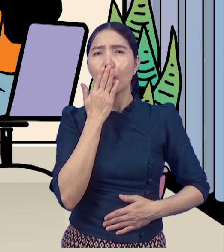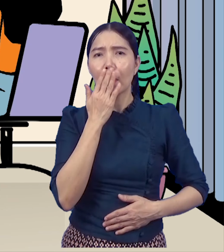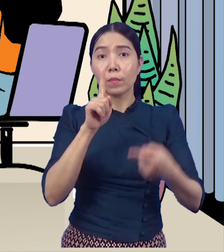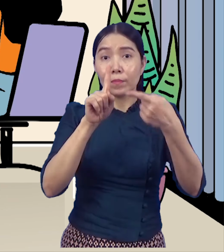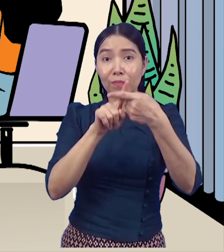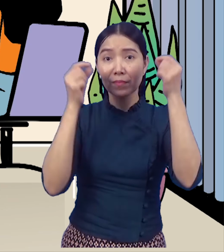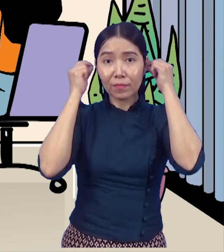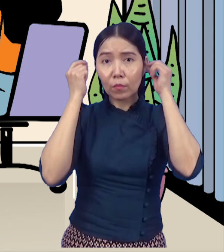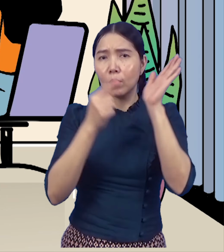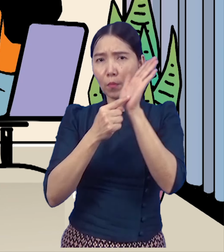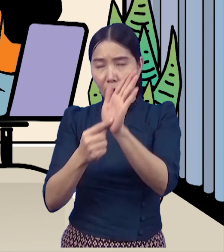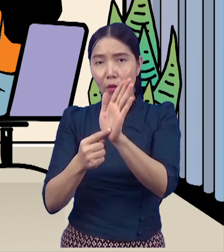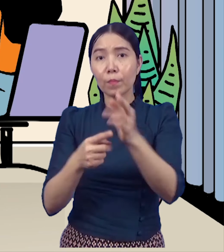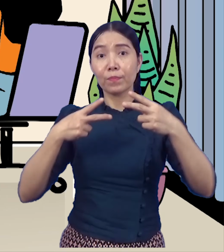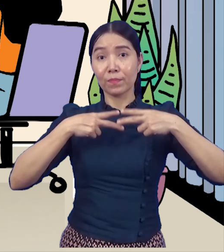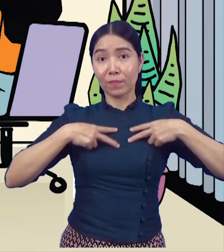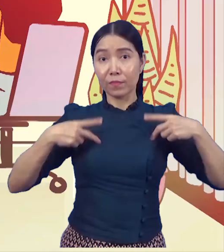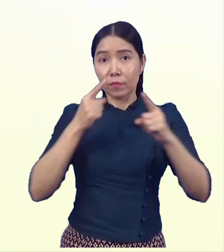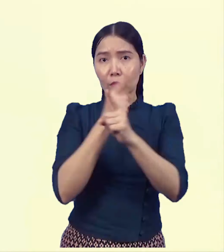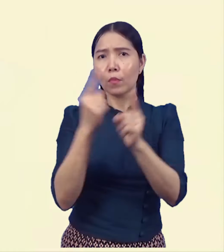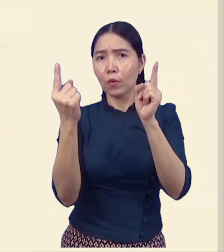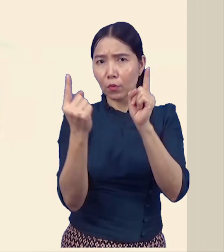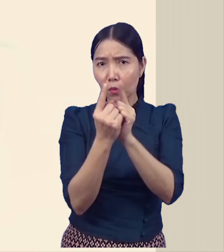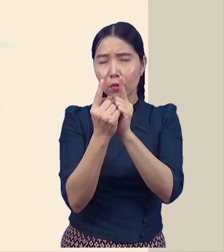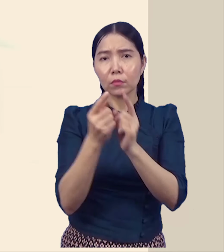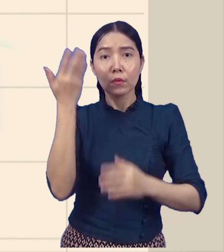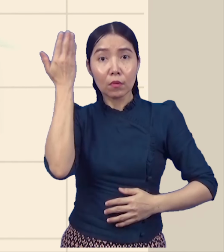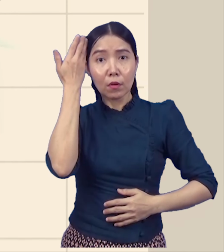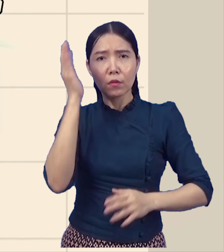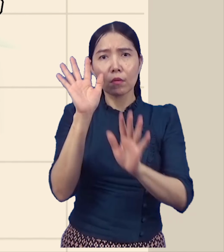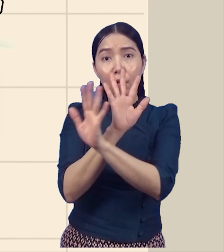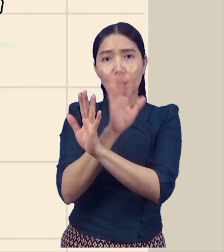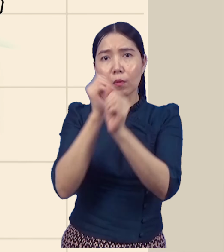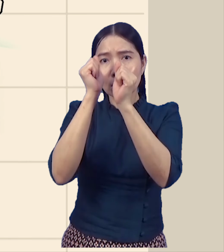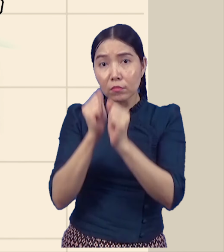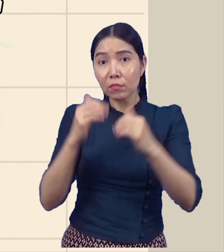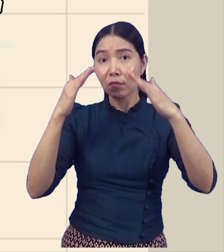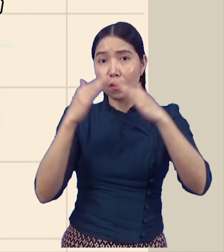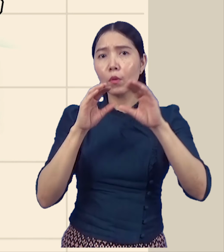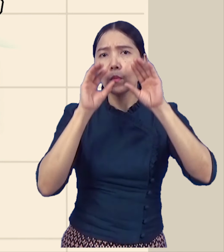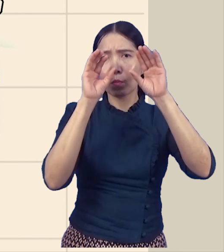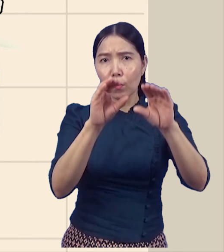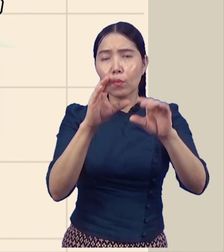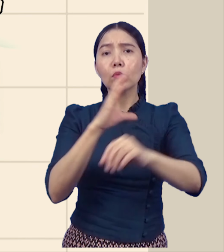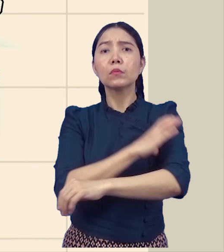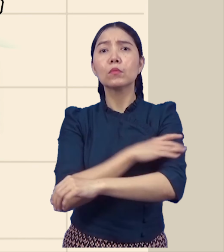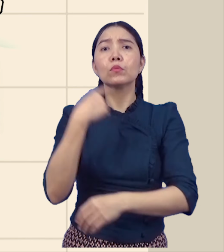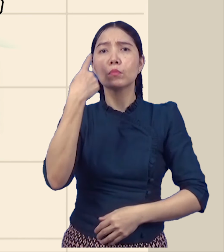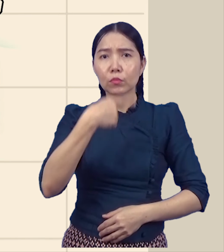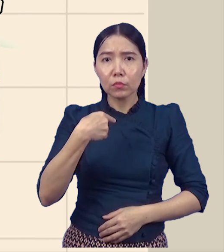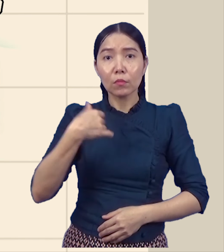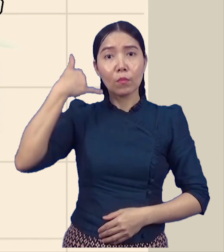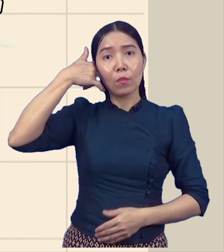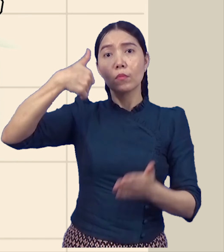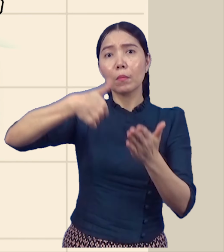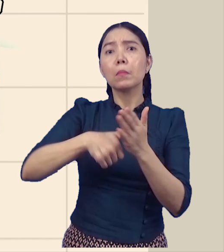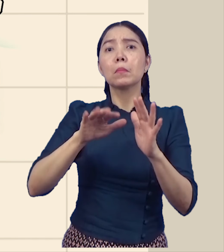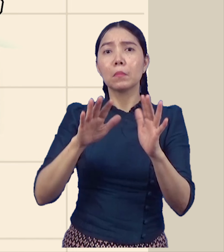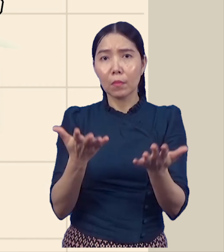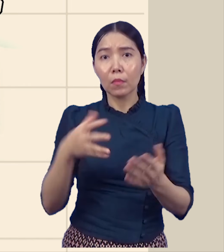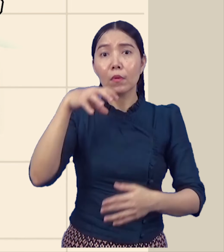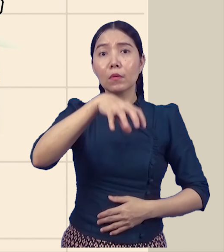ဆိုင်ရာအချက်အလက်များကိုစုဆောင်ထားခြင် းအင်တာဗျူးကြောင့်အကြံဖတ်မှုမှလွတ်မြောက်လာသူအပေါ်နောက်ထပ်အကြံဖတ်မှုများမ